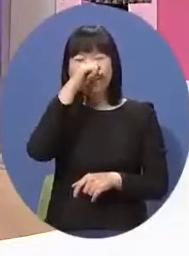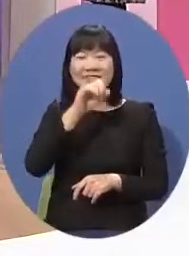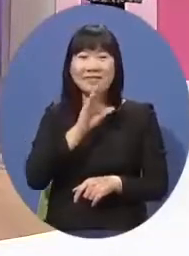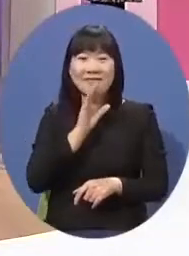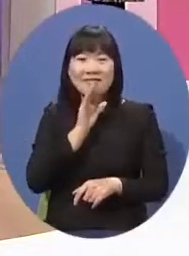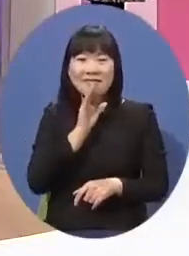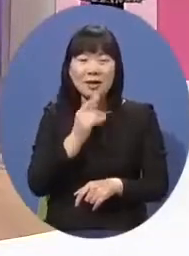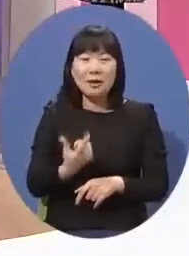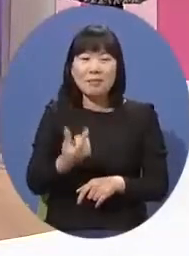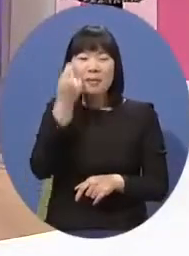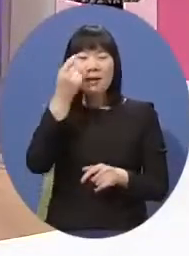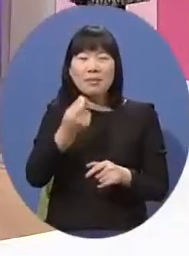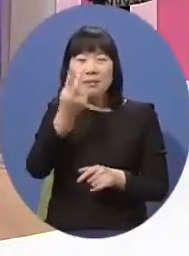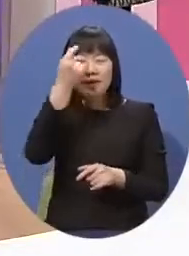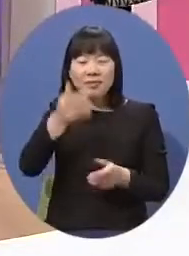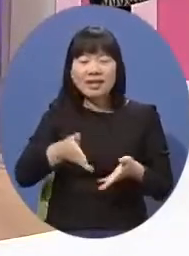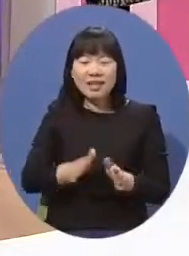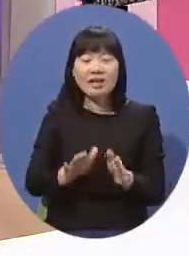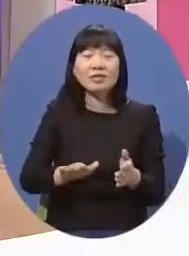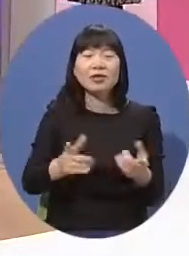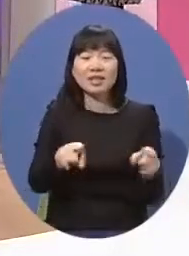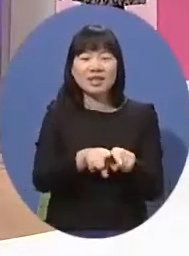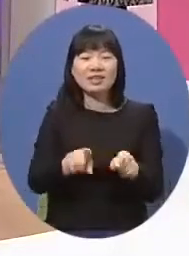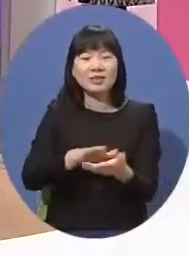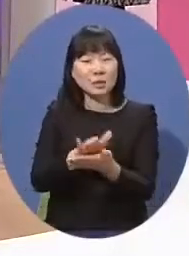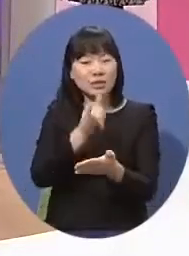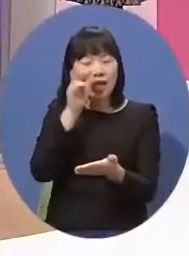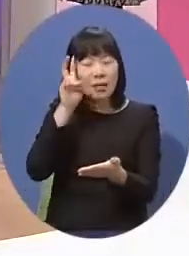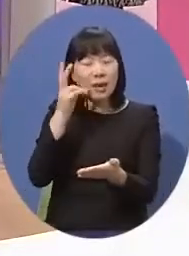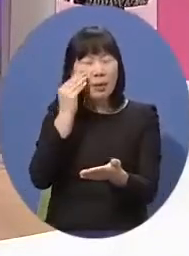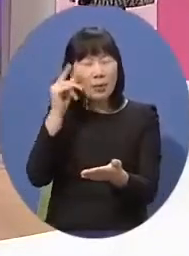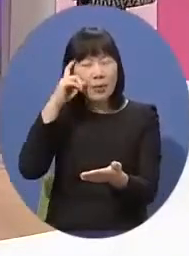터울이에요. 확 낳고 확 키우고 같이 놀 수 있을 것 같거든.